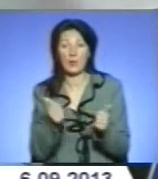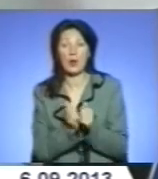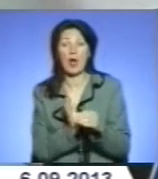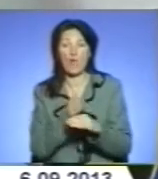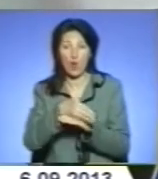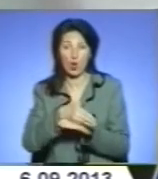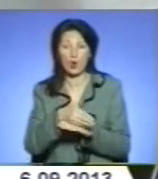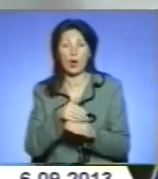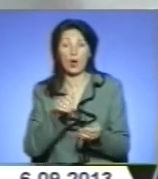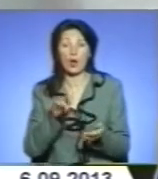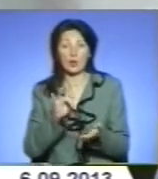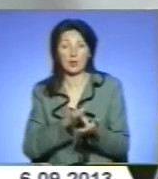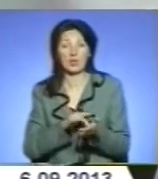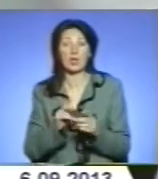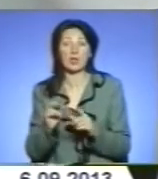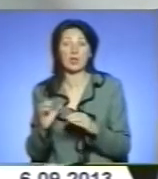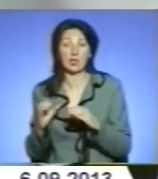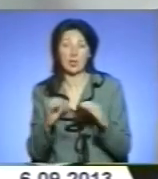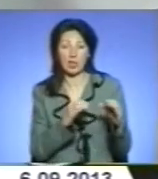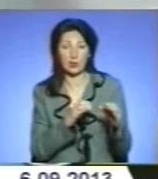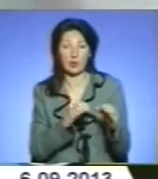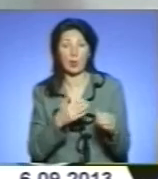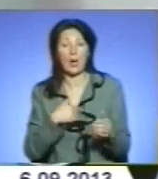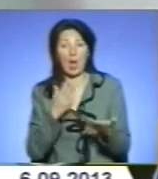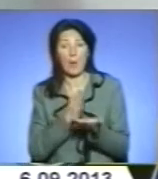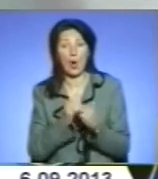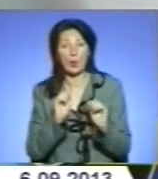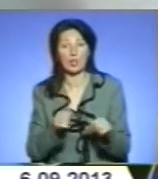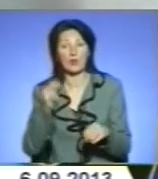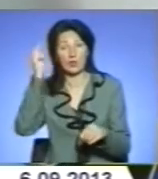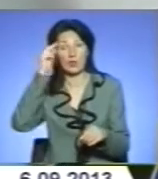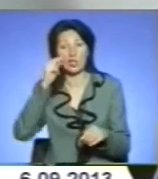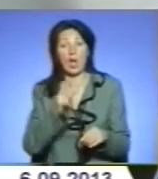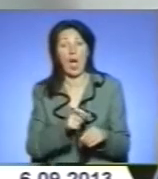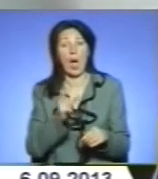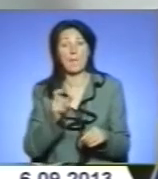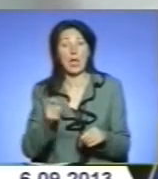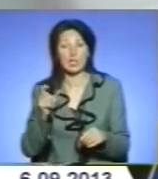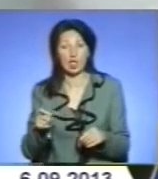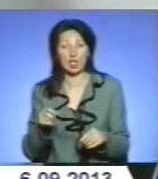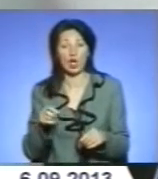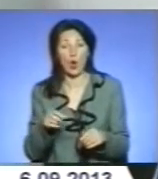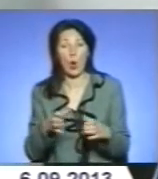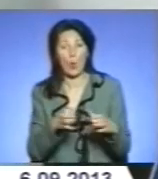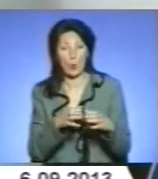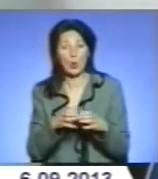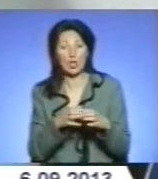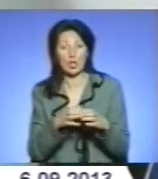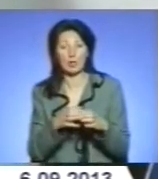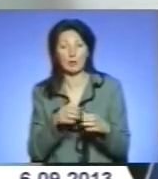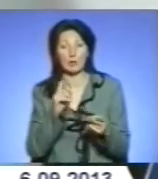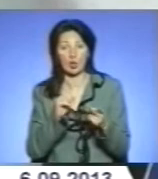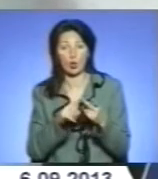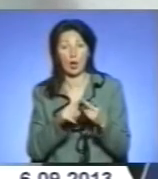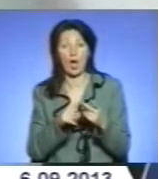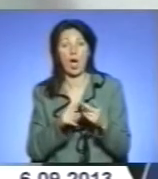маємо можливість вивчити пасажиропотік повністю раз. Наступне – це приведення графіків руху – два.